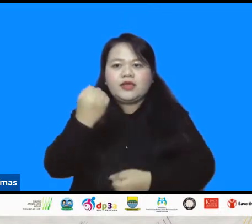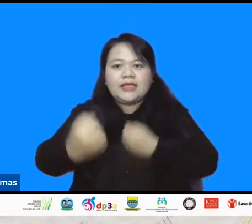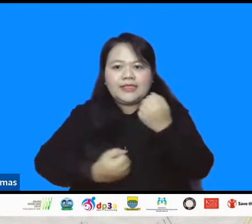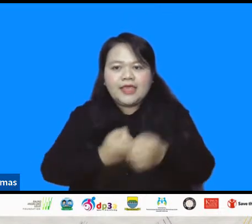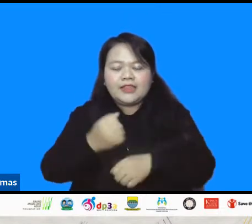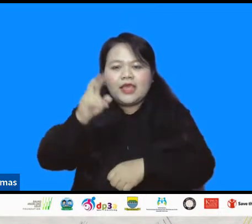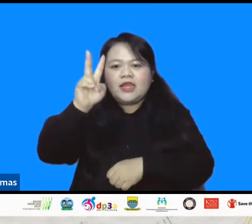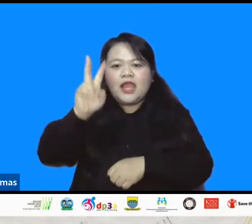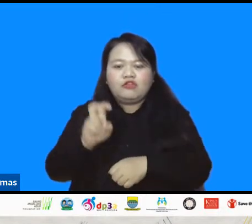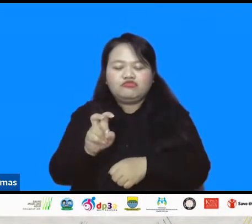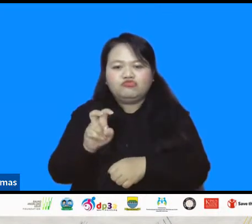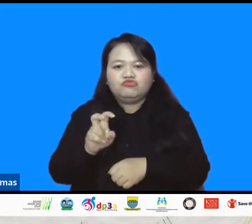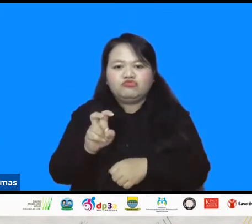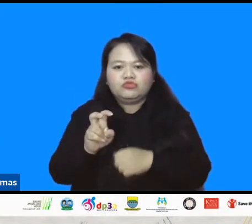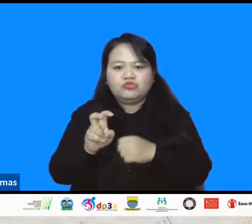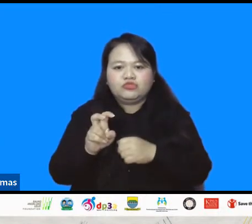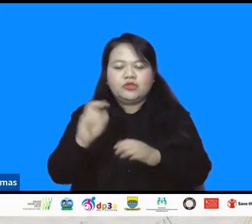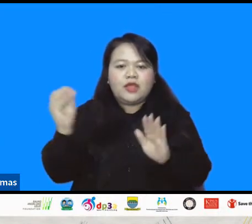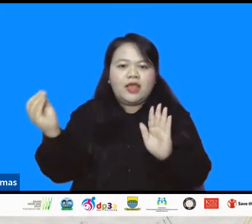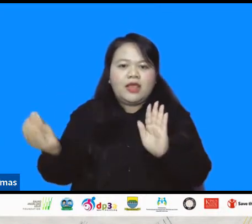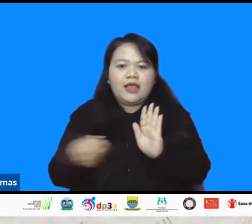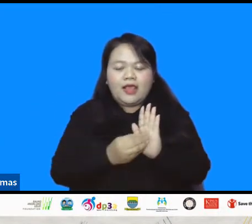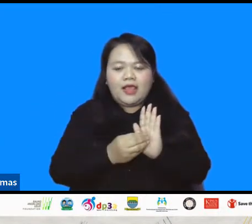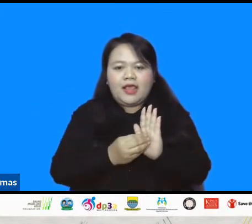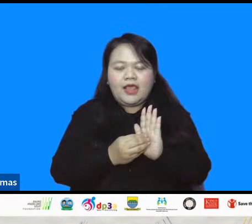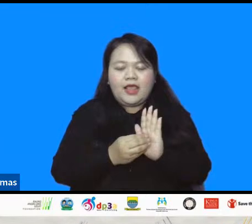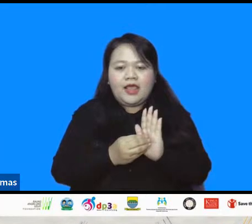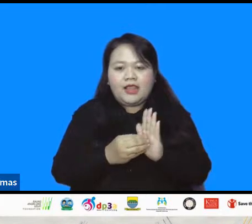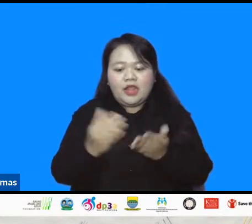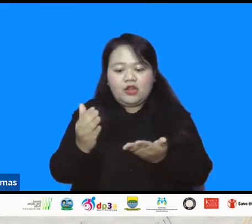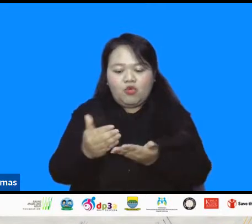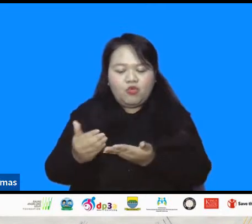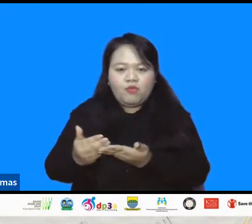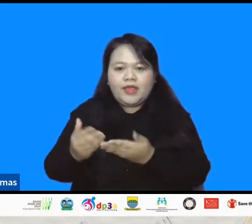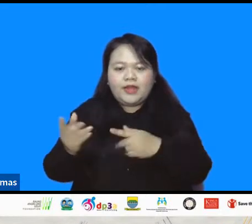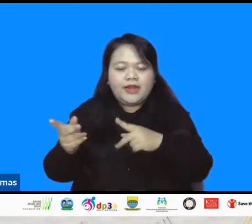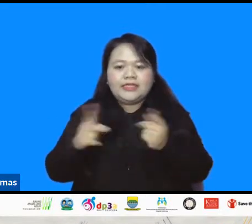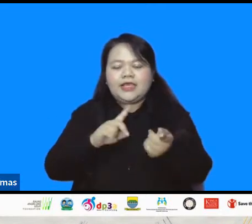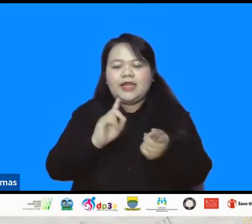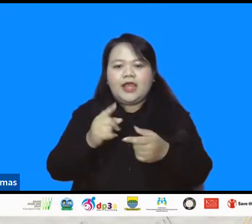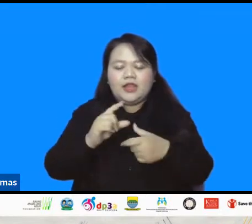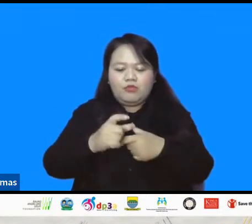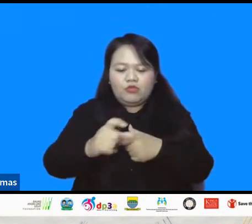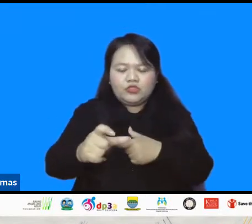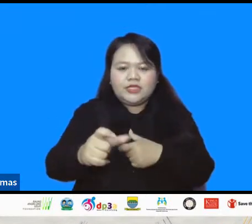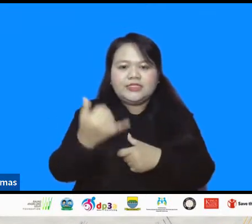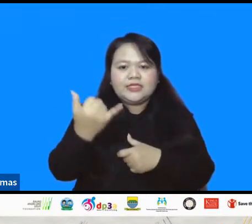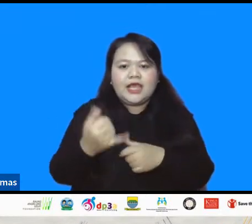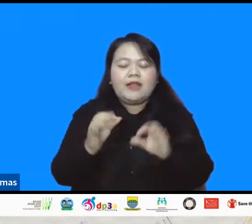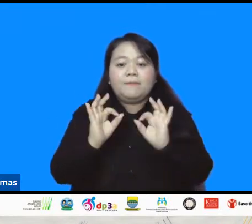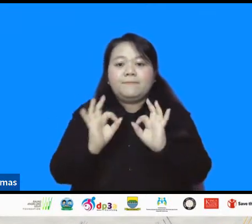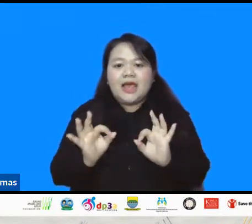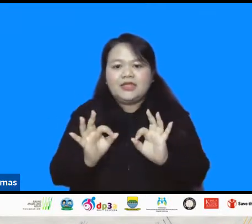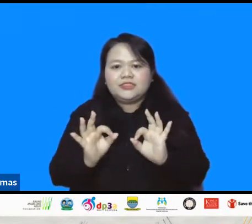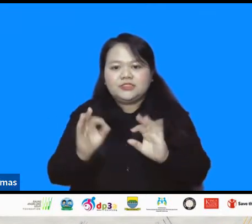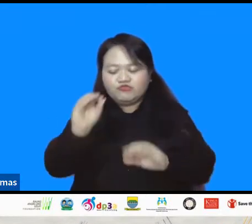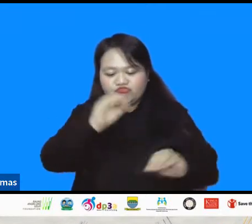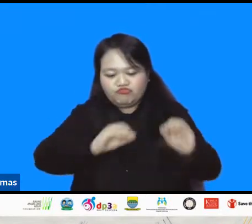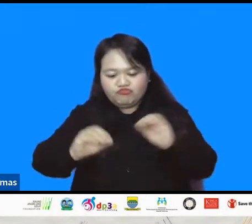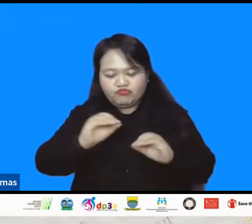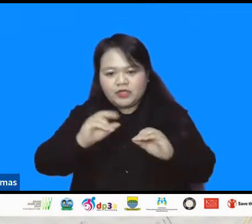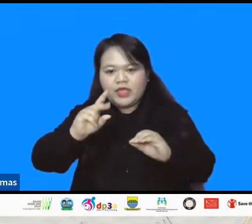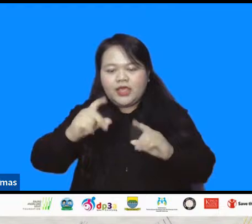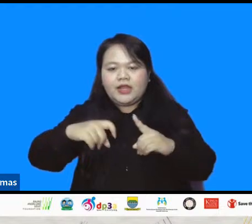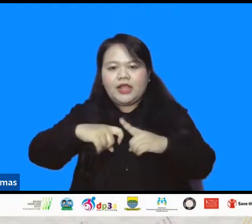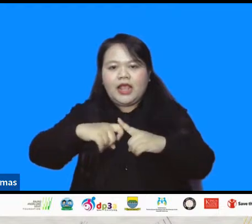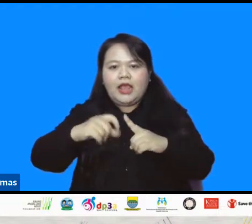harus tertuang di dalam dokumen perencanaan ya. Ada tahapan-tahapannya. Memang sekarang bertepatan dengan penyusunan RKPD